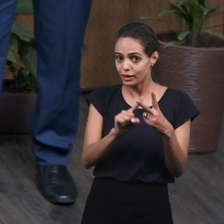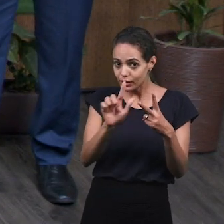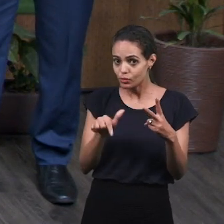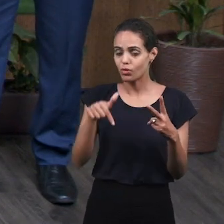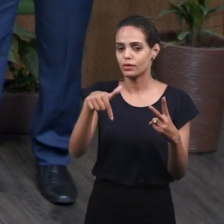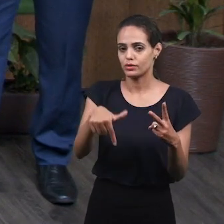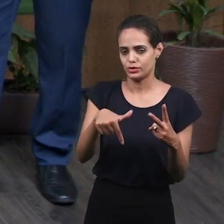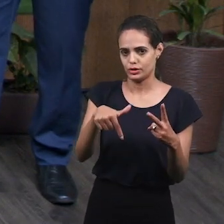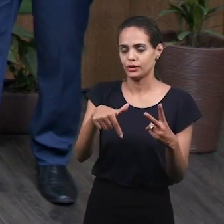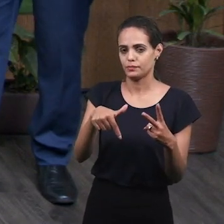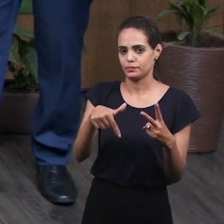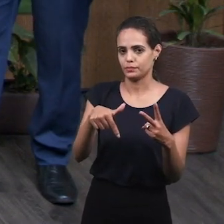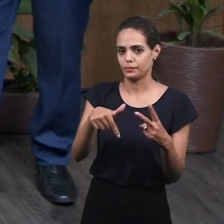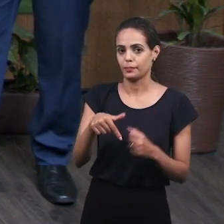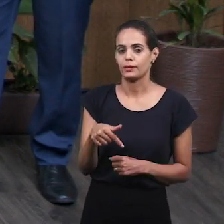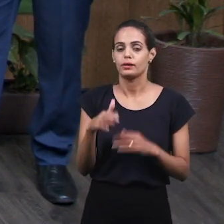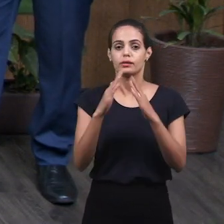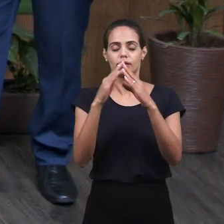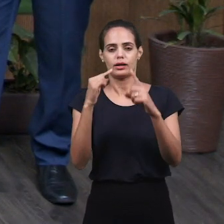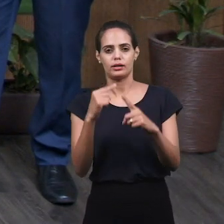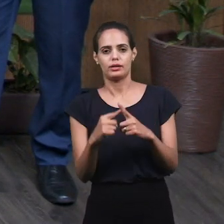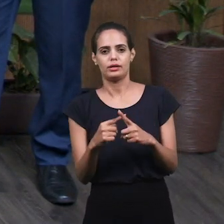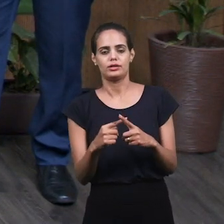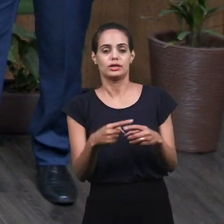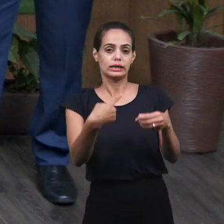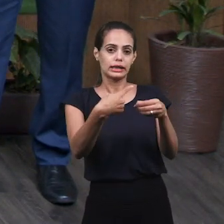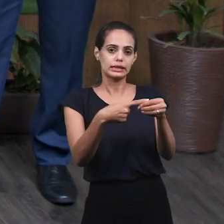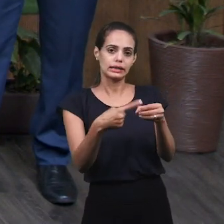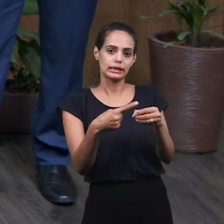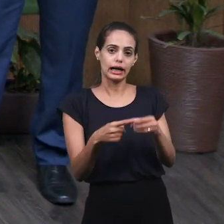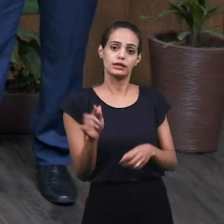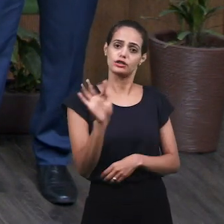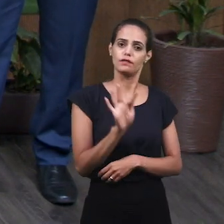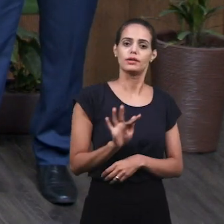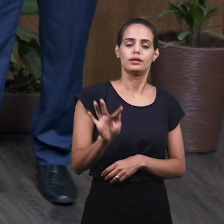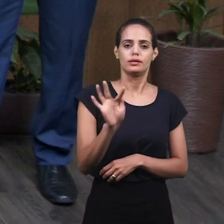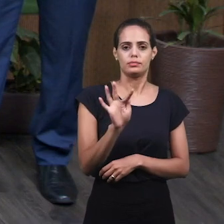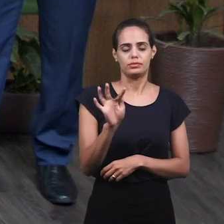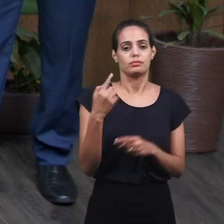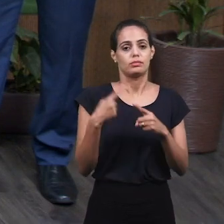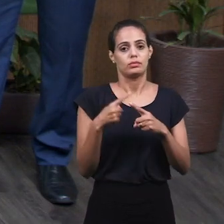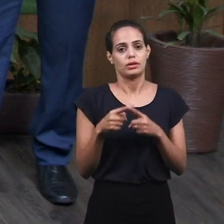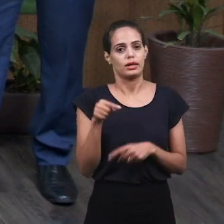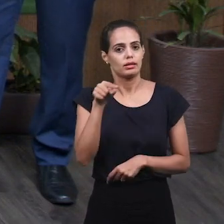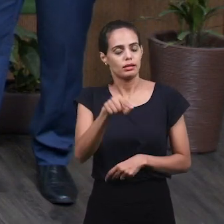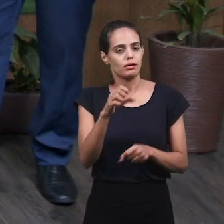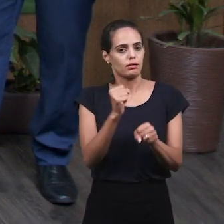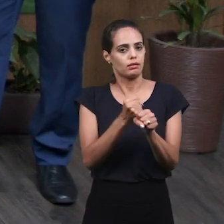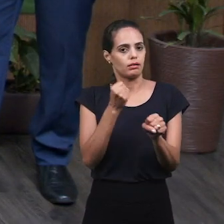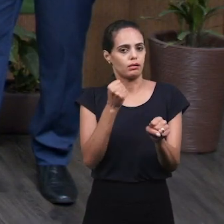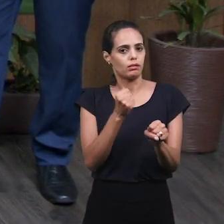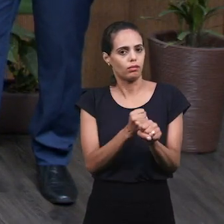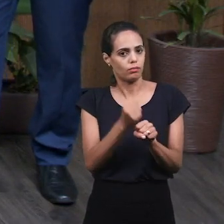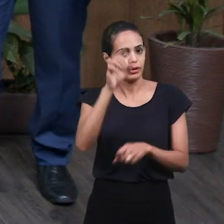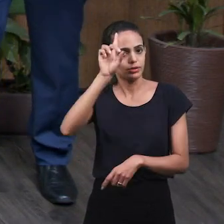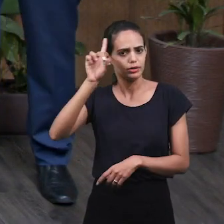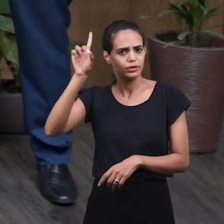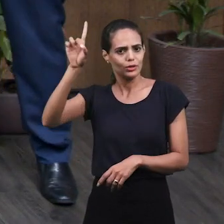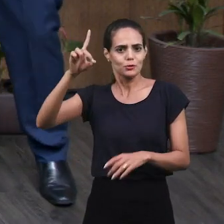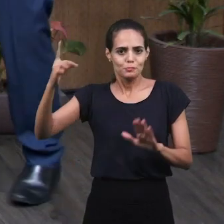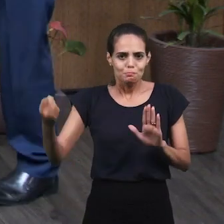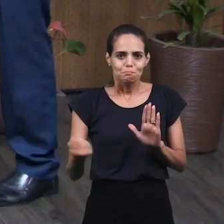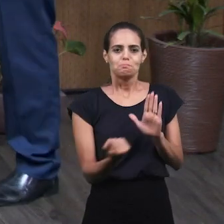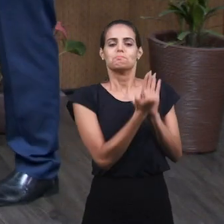ville des Philippiens, une fois que l'œuvre de Dieu dans cette ville a été très marquante, c'est-à-dire Dieu